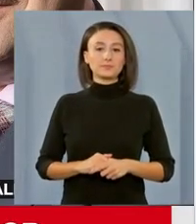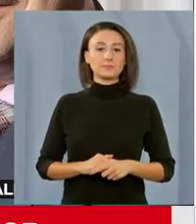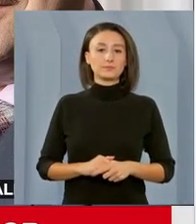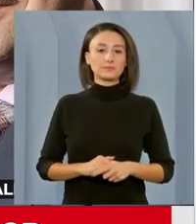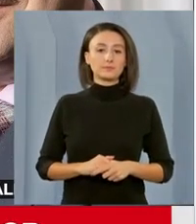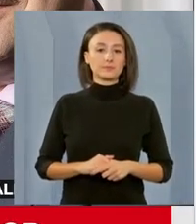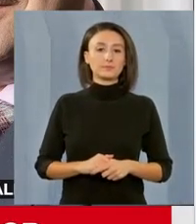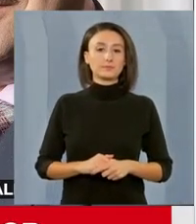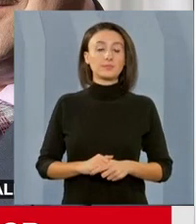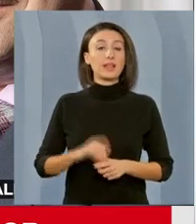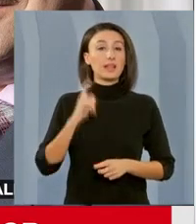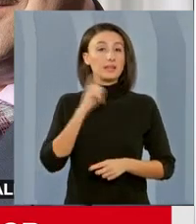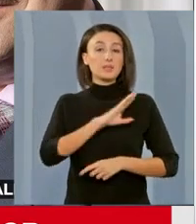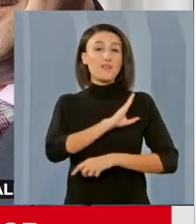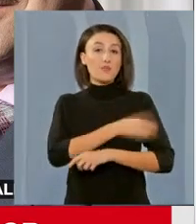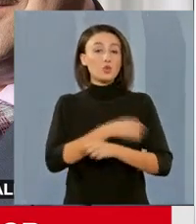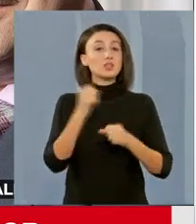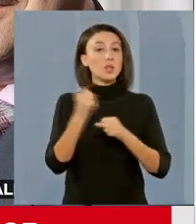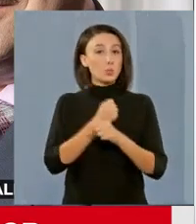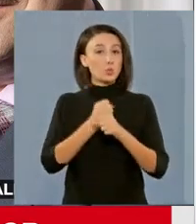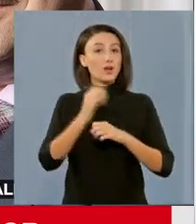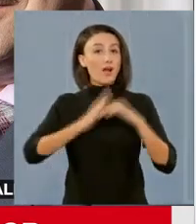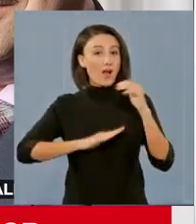Lista aceasta de forță de muncă calificată